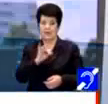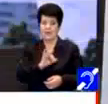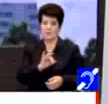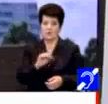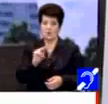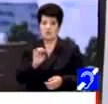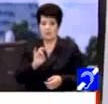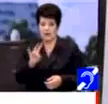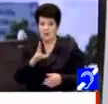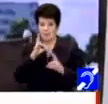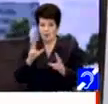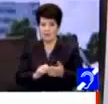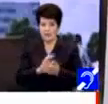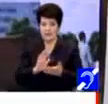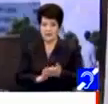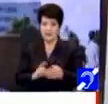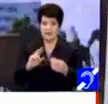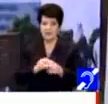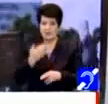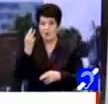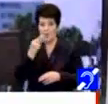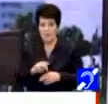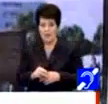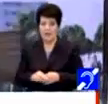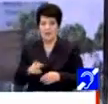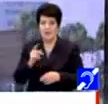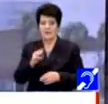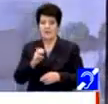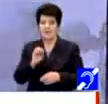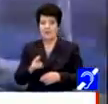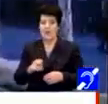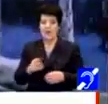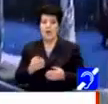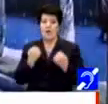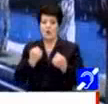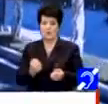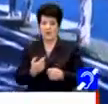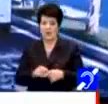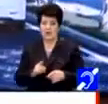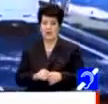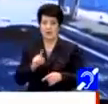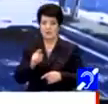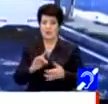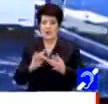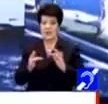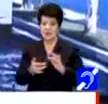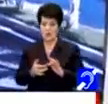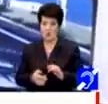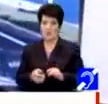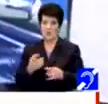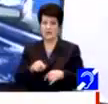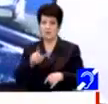Ceban. El promite că vor exista tehnologii moderne pentru fluidizarea traficului rutier și va fi implementat ghișeul unic electronic, astfel